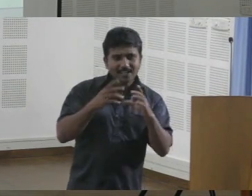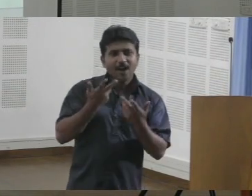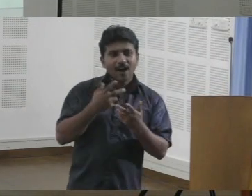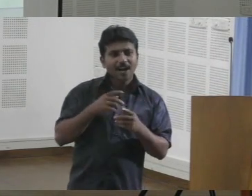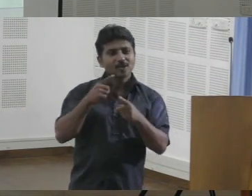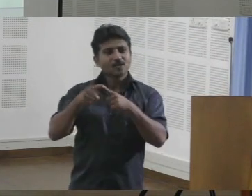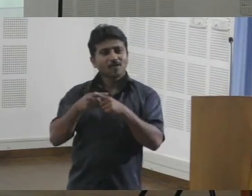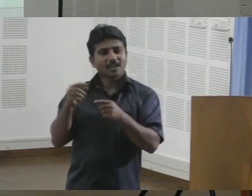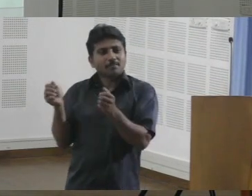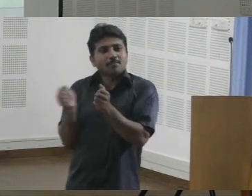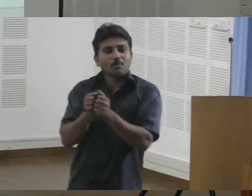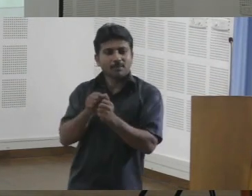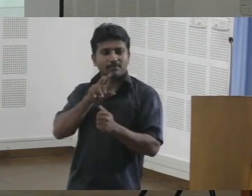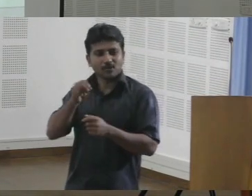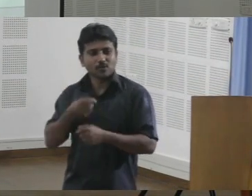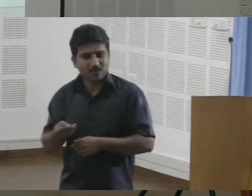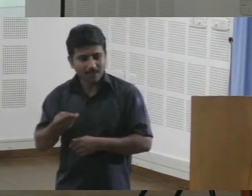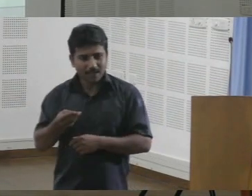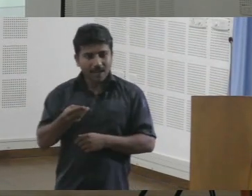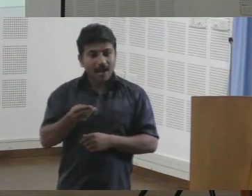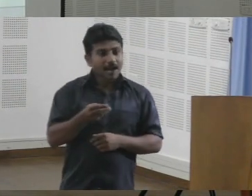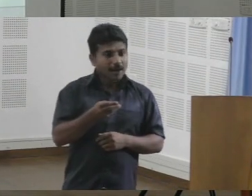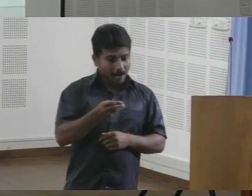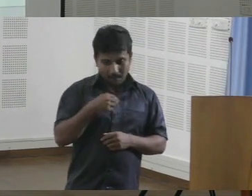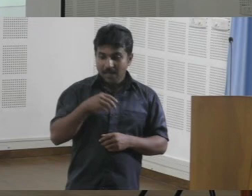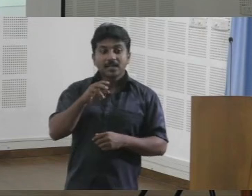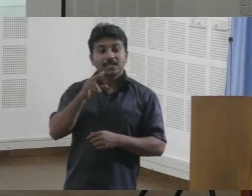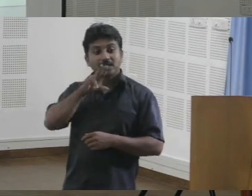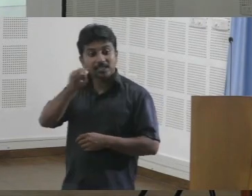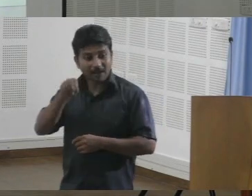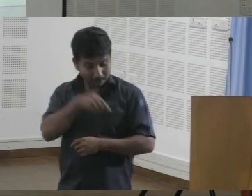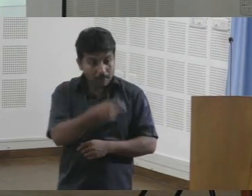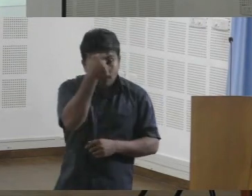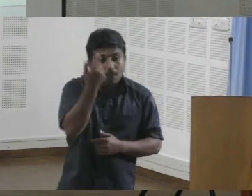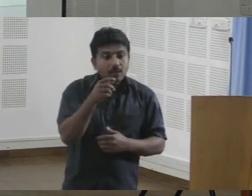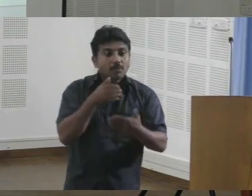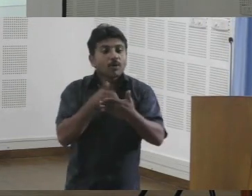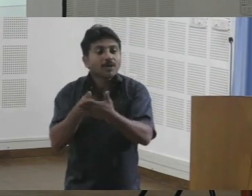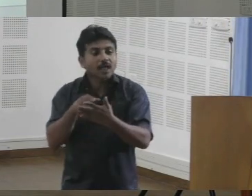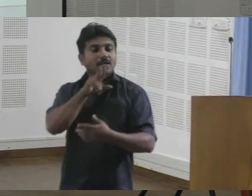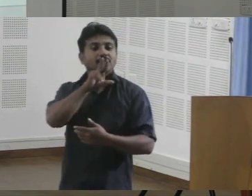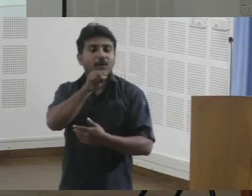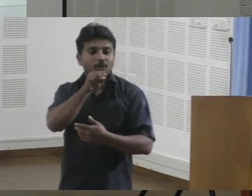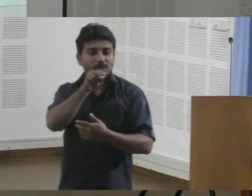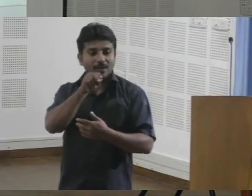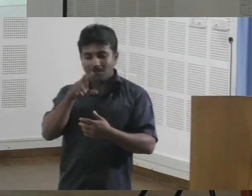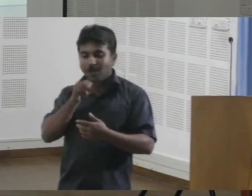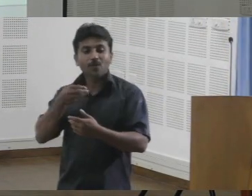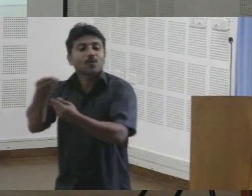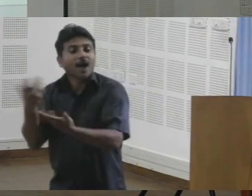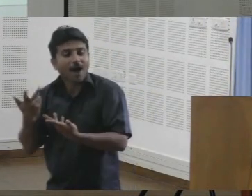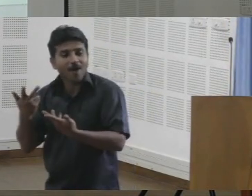അവൻ്റെ കൂടെയുണ്ട്. അവൻ ആ സൗണ്ട്സ് കൊടുക്കുന്നു, ബാക്കി അണ്ടർസ്റ്റാൻഡിങ് അവനുണ്ട്. സൗണ്ടായിരുന്നു അവൻ്റെ പ്രോബ്ലം, ആ ഒരു ഇത് അതിൽ കൊടുത്തു.